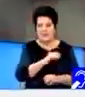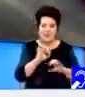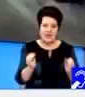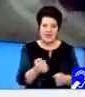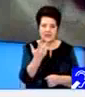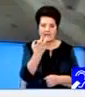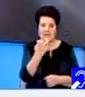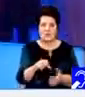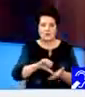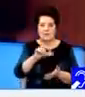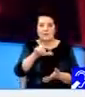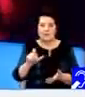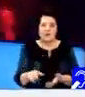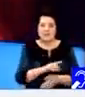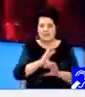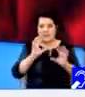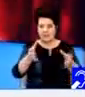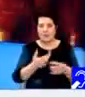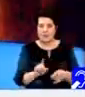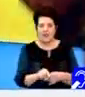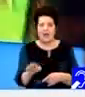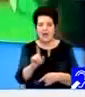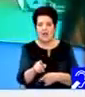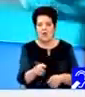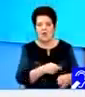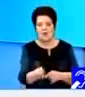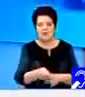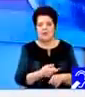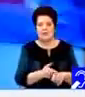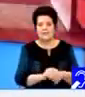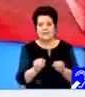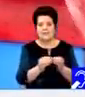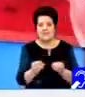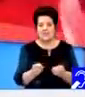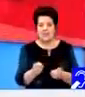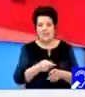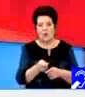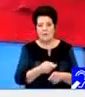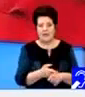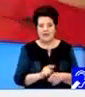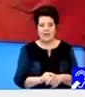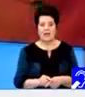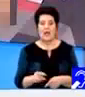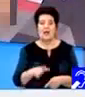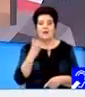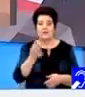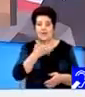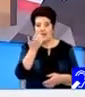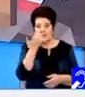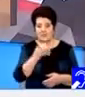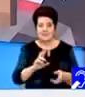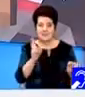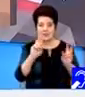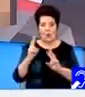de participanți de prin toate colțurile lumii s-au întrecut pe o distanță de 10 km prin beciurile Cramei. Toți s-au încălzit la final într-o